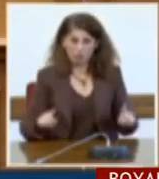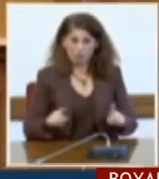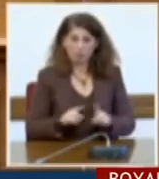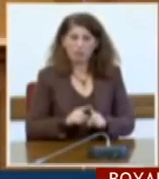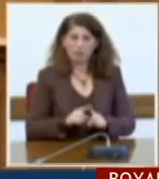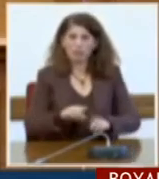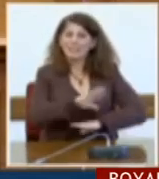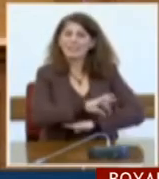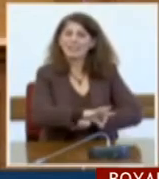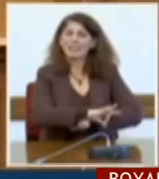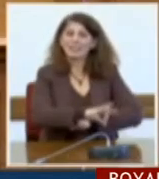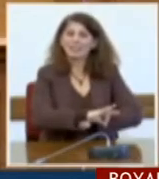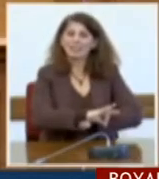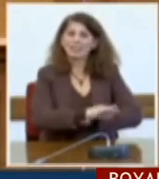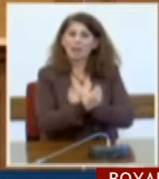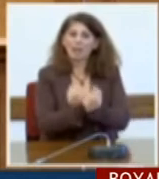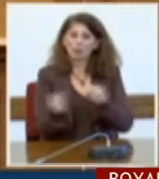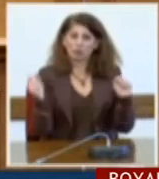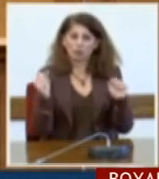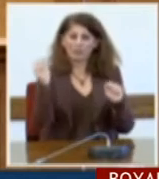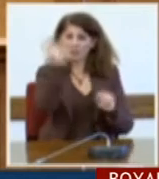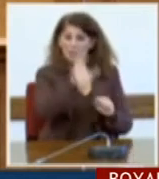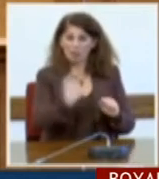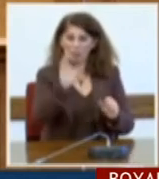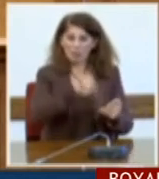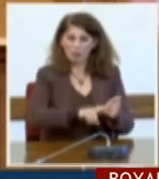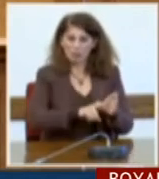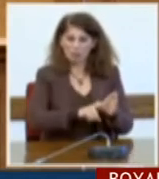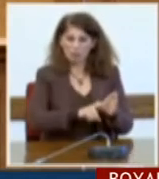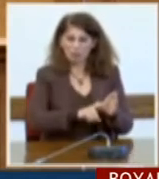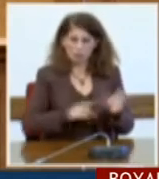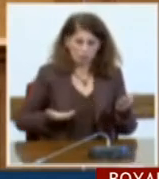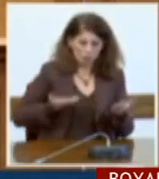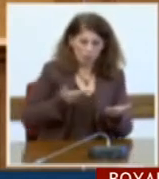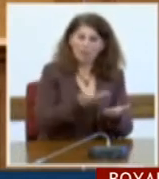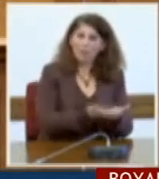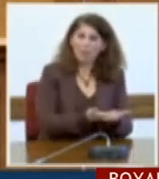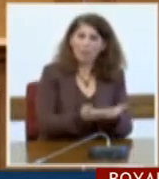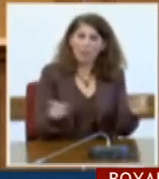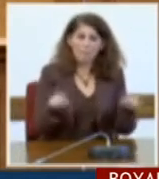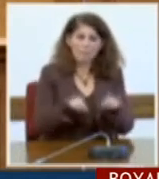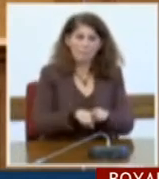στρατηγικής αυτονομίας της Ευρώπης. Έχουμε καταθέσει μαζί με τον Υπουργό Ενέργειας και